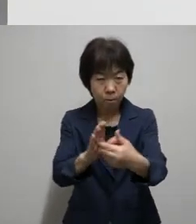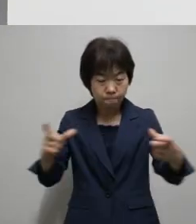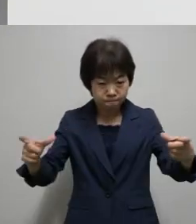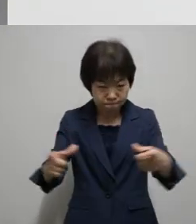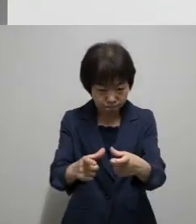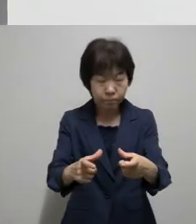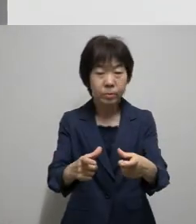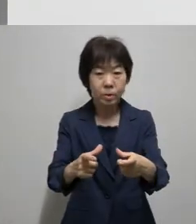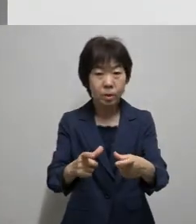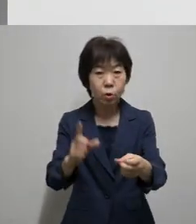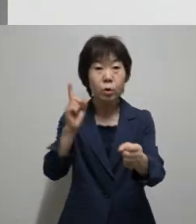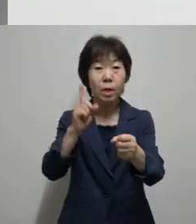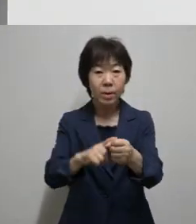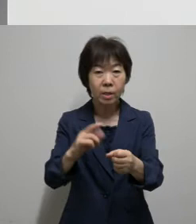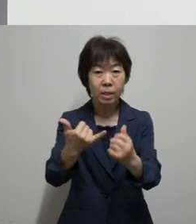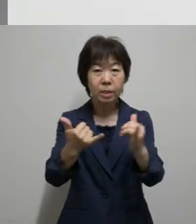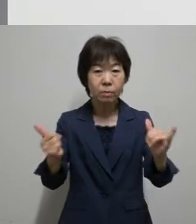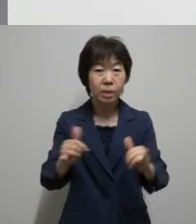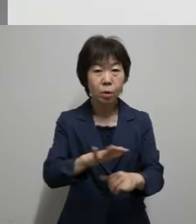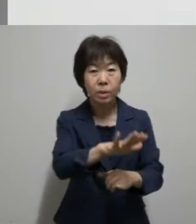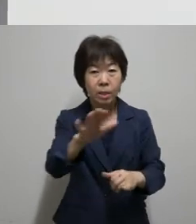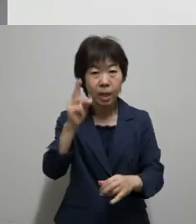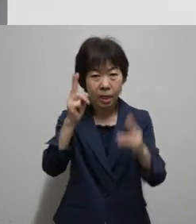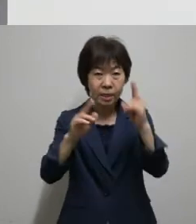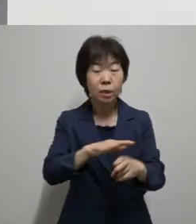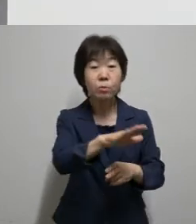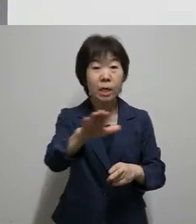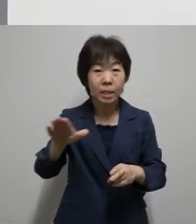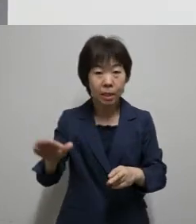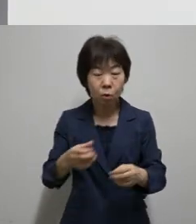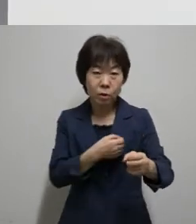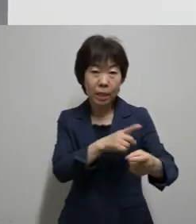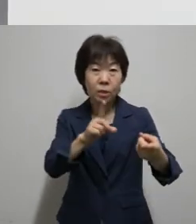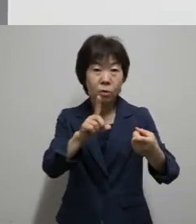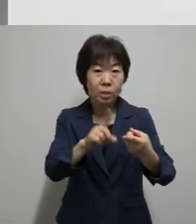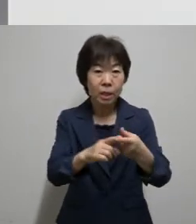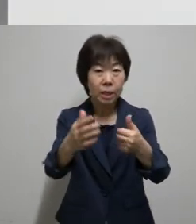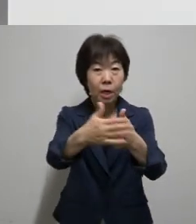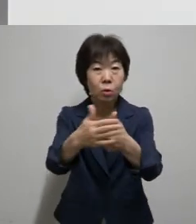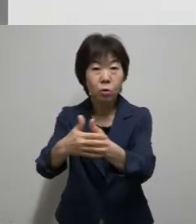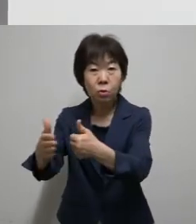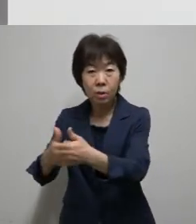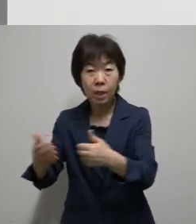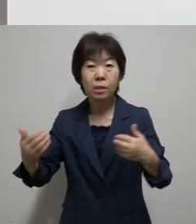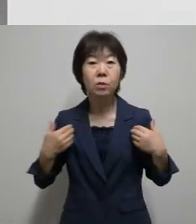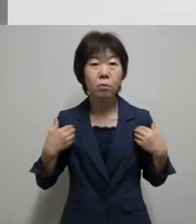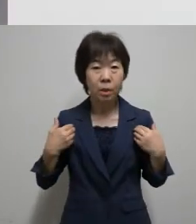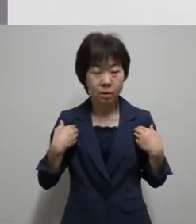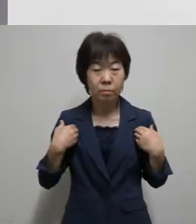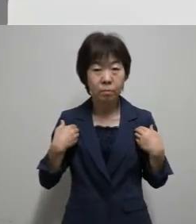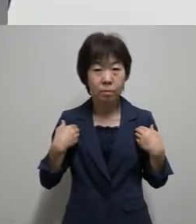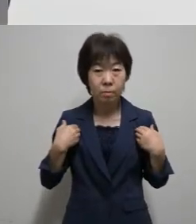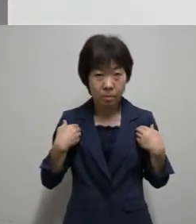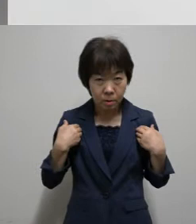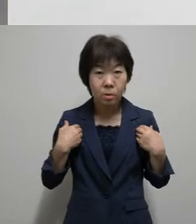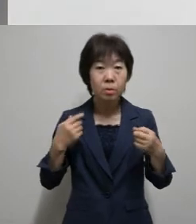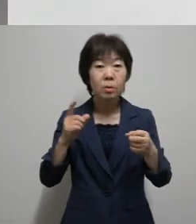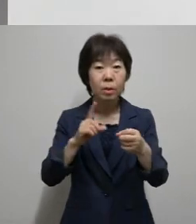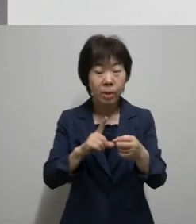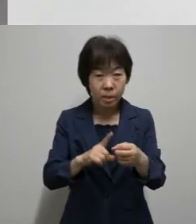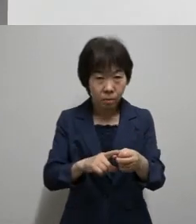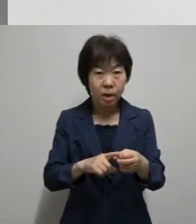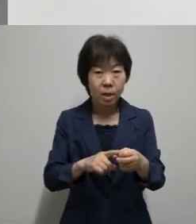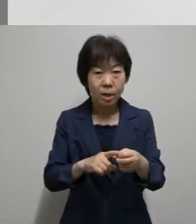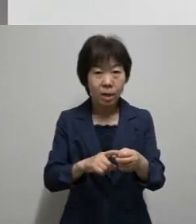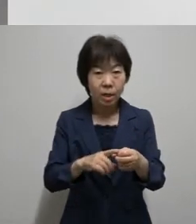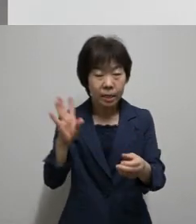皆さんと事業者の皆さんの積極的な協力が欠かせませんしたがってまず福島県と